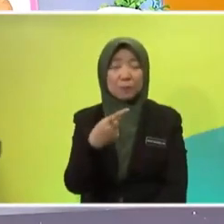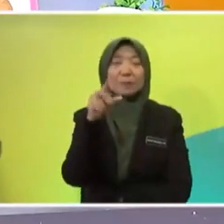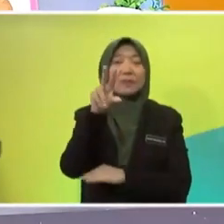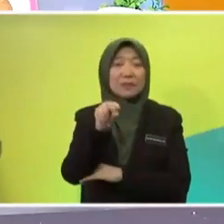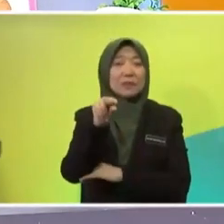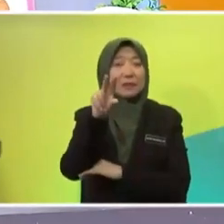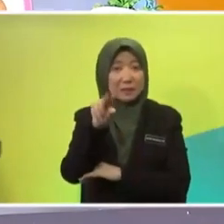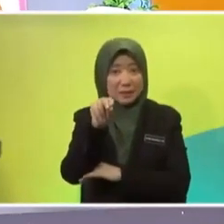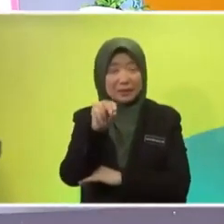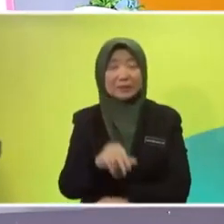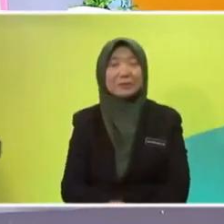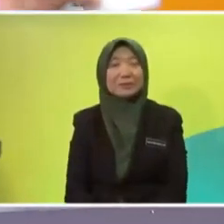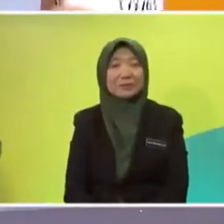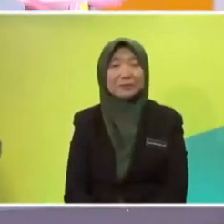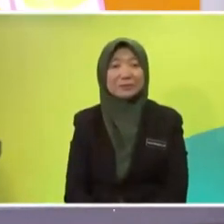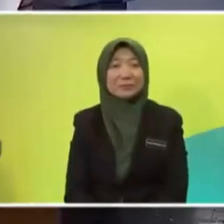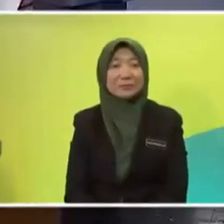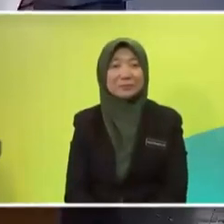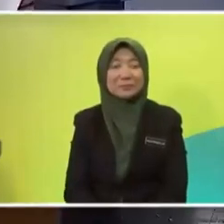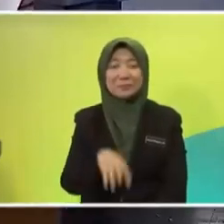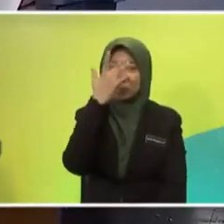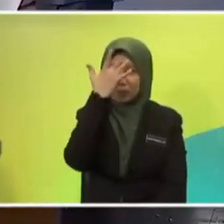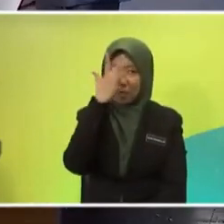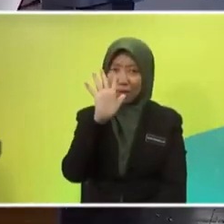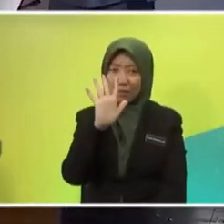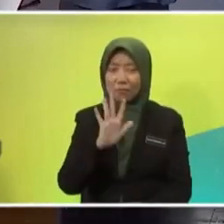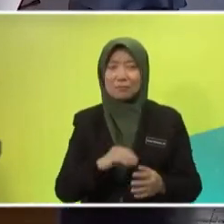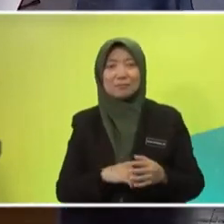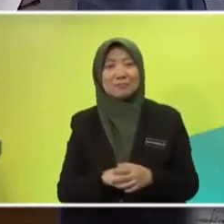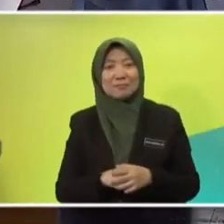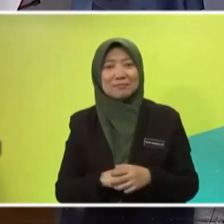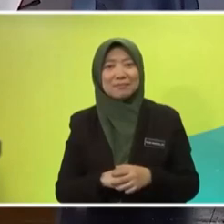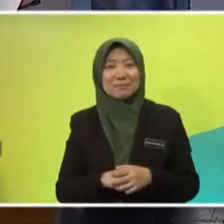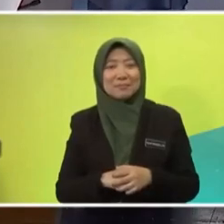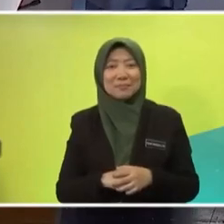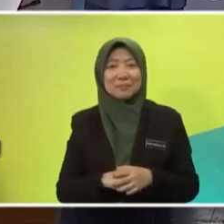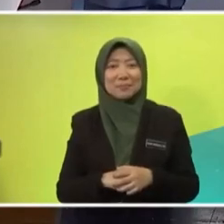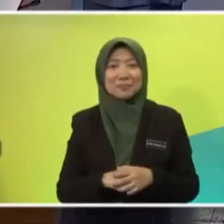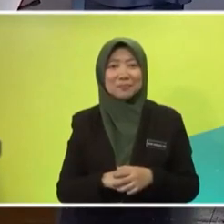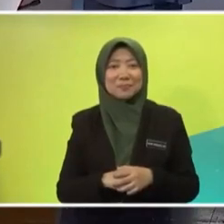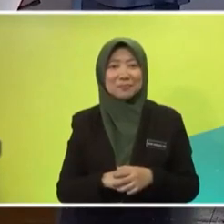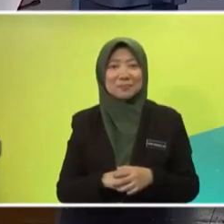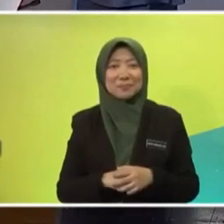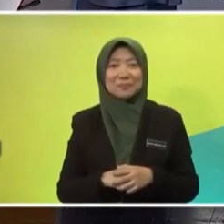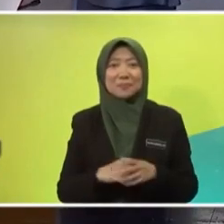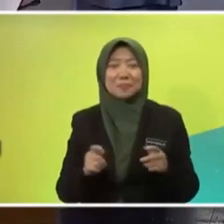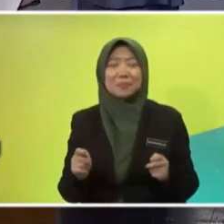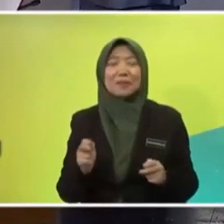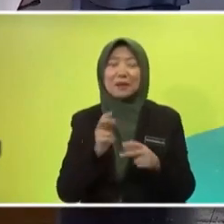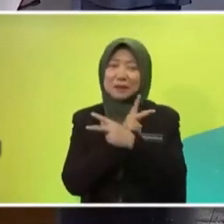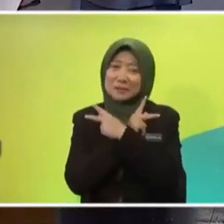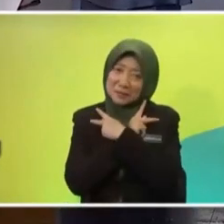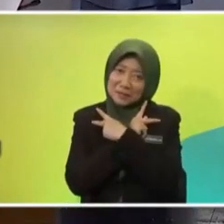Itik. Okey. Pandailah Kak Rina dan Cikgu Su hari ini. Terima kasih, Cikgu Rohana.